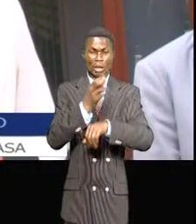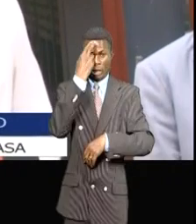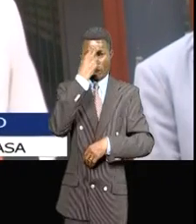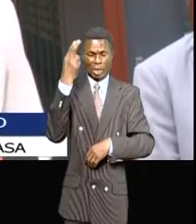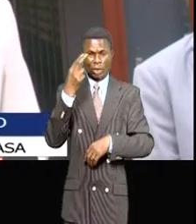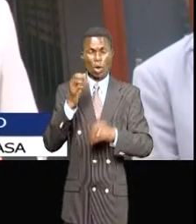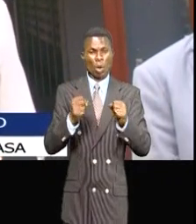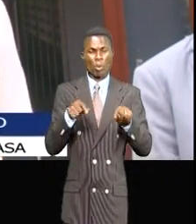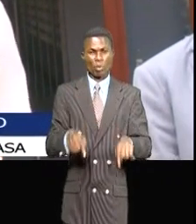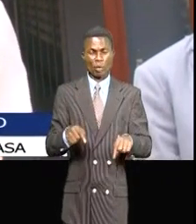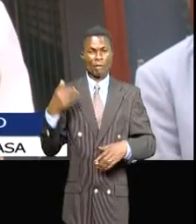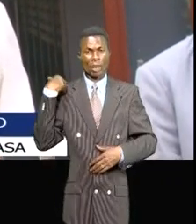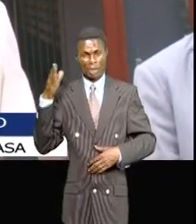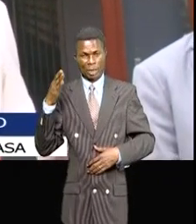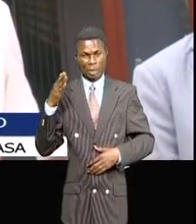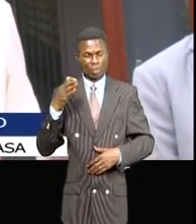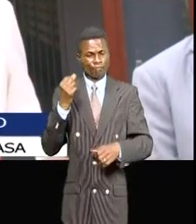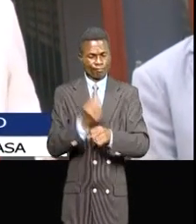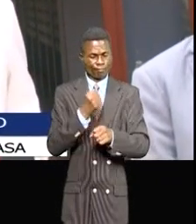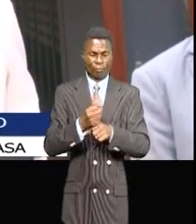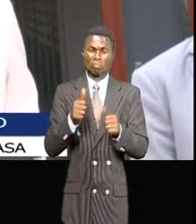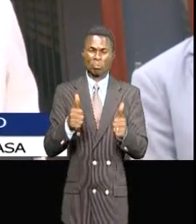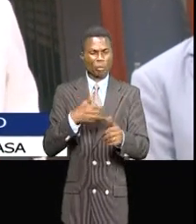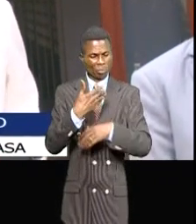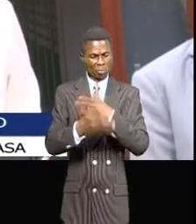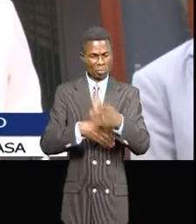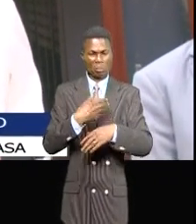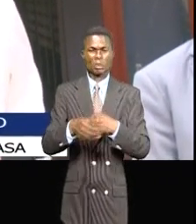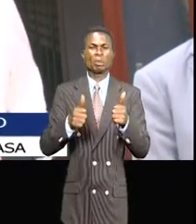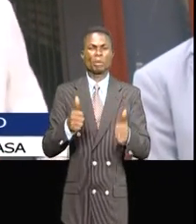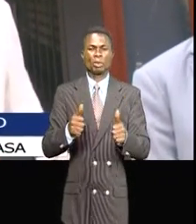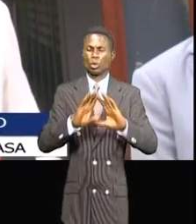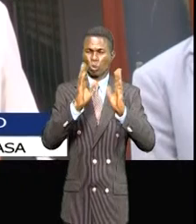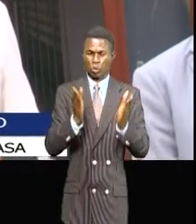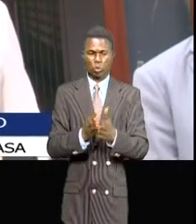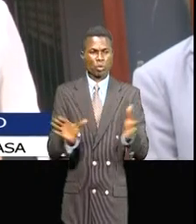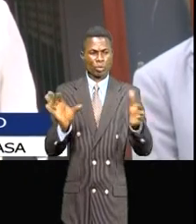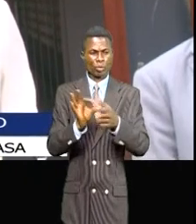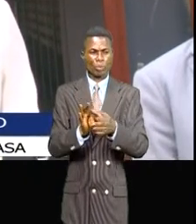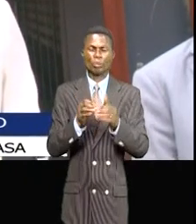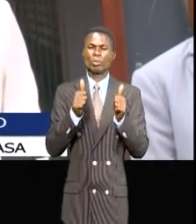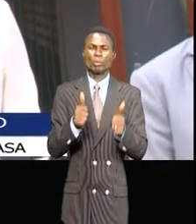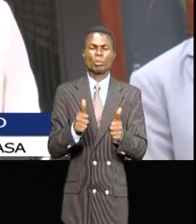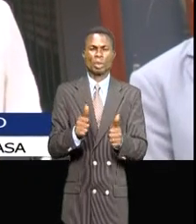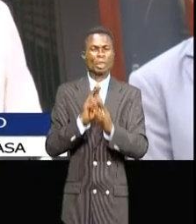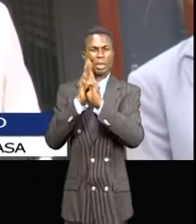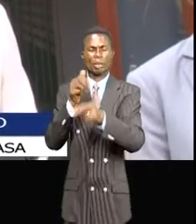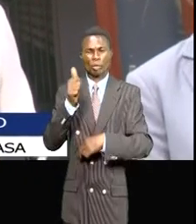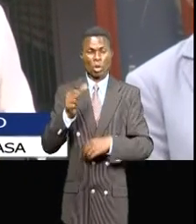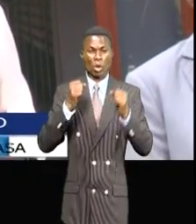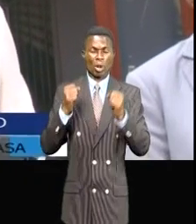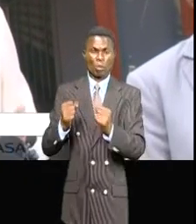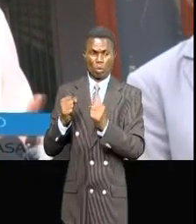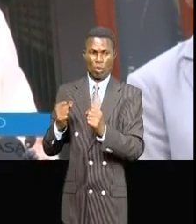actuel sont au beau fixe, sont de très très bons rapports. Le